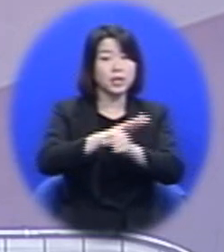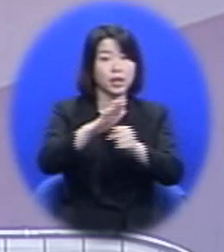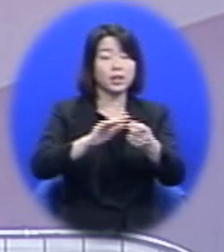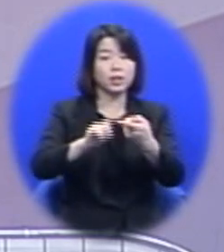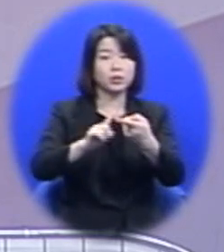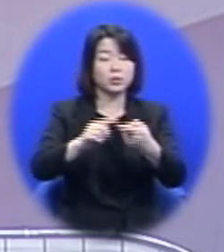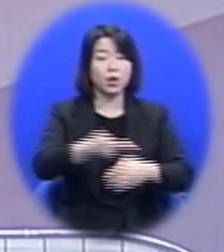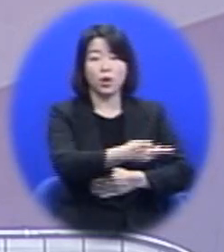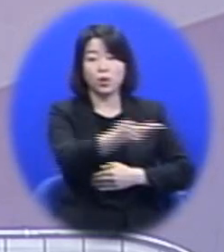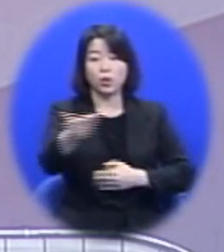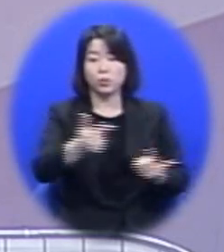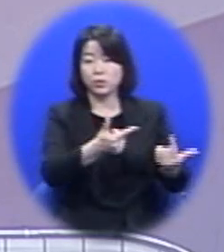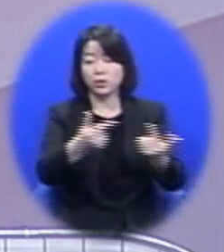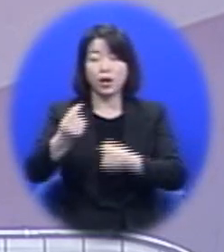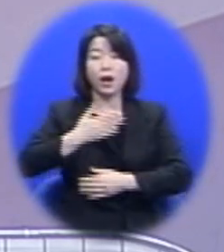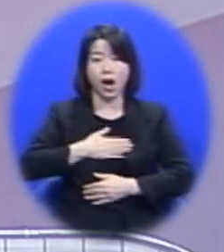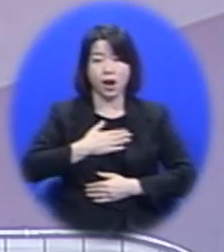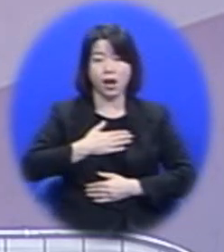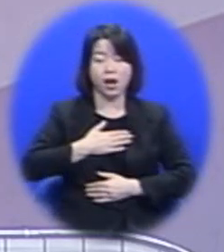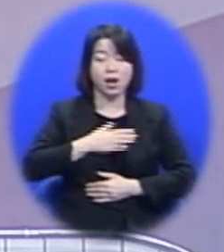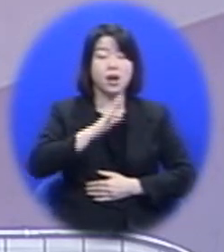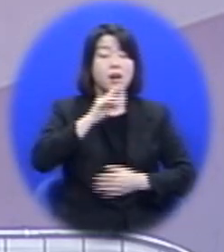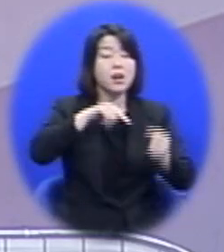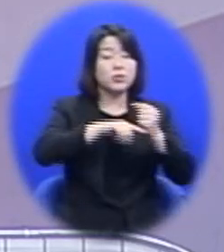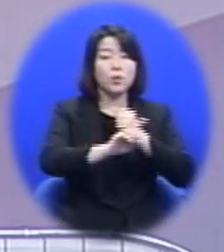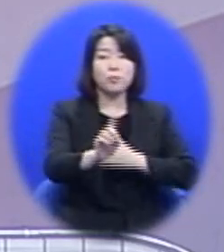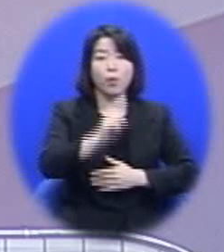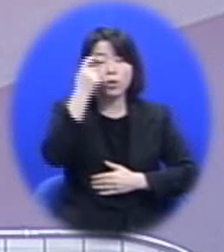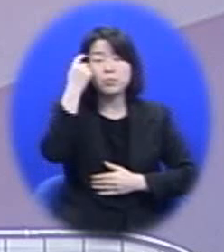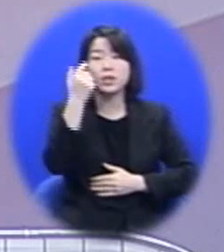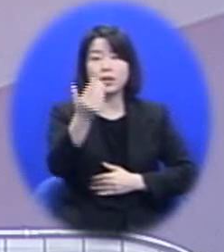아시잖아요. 여러분 정의가 무엇입니까?